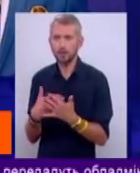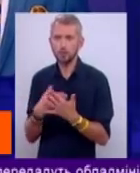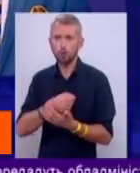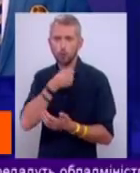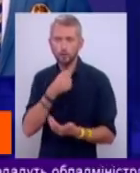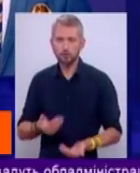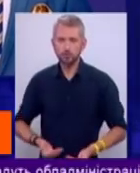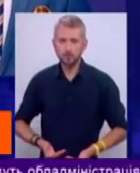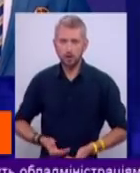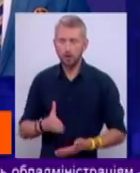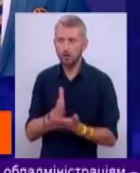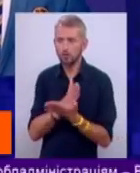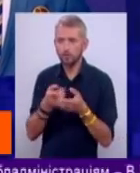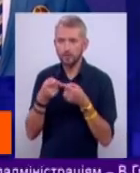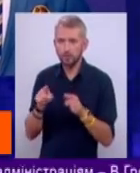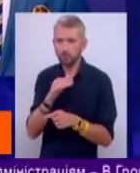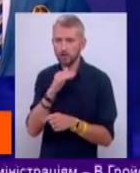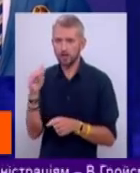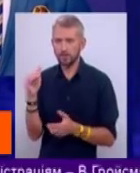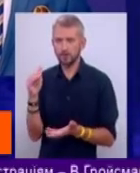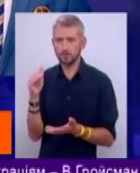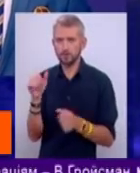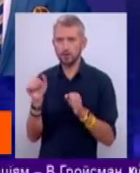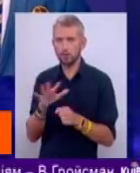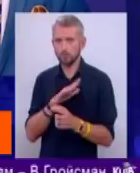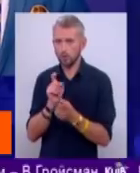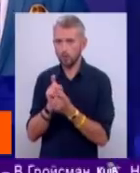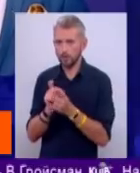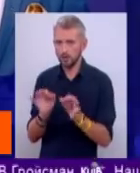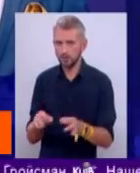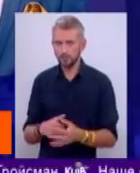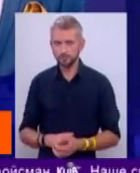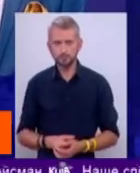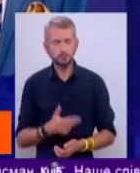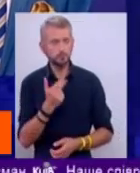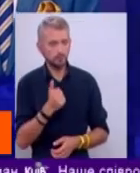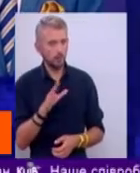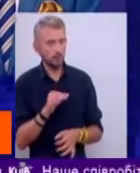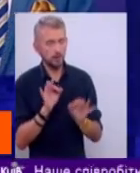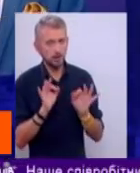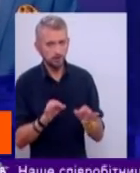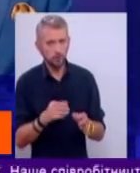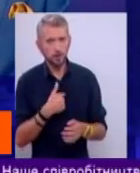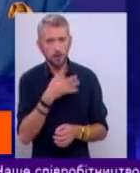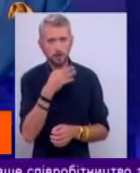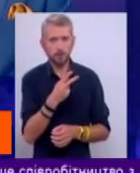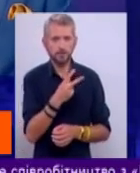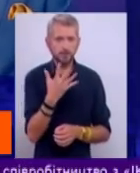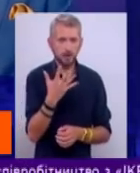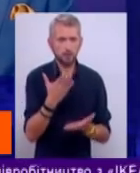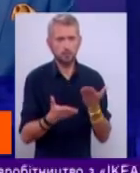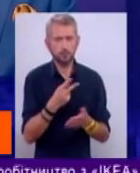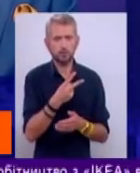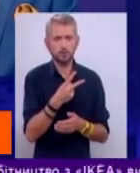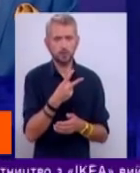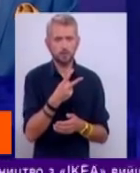життя. І це зовсім інший рівень теж може бути конфліктів. Так, все вірно. Я сказав 25, не може бути так.